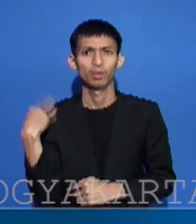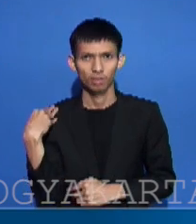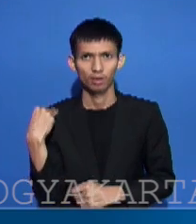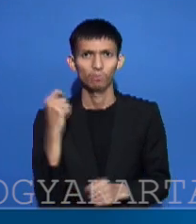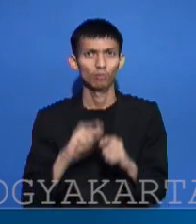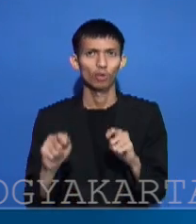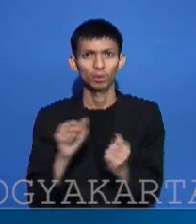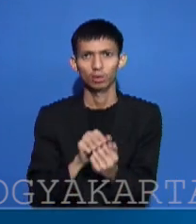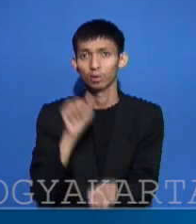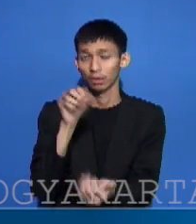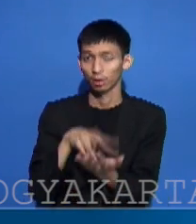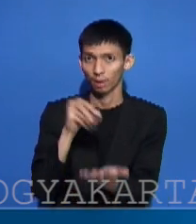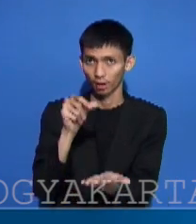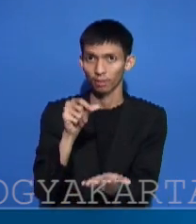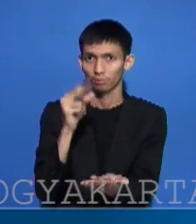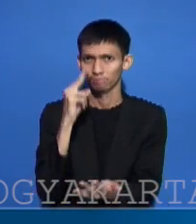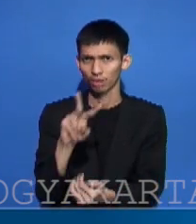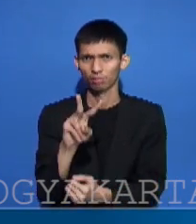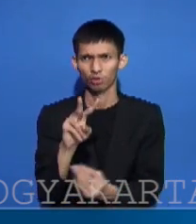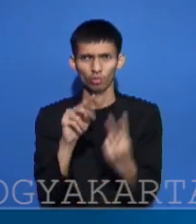terkait dengan